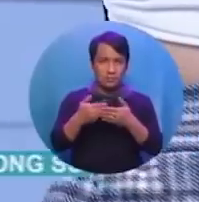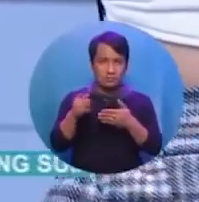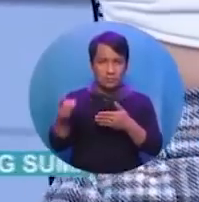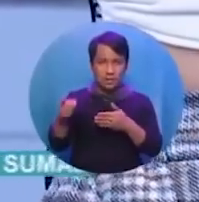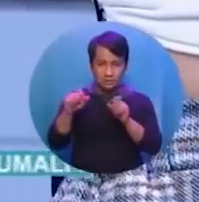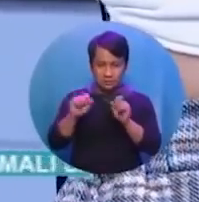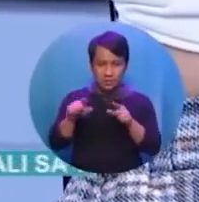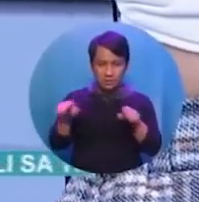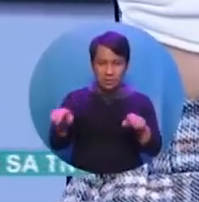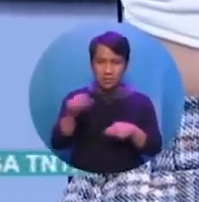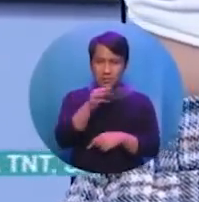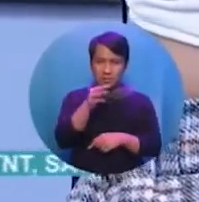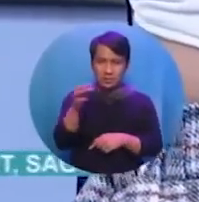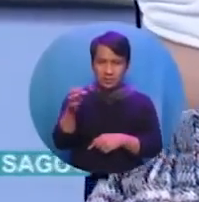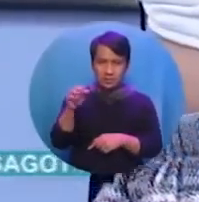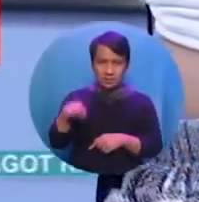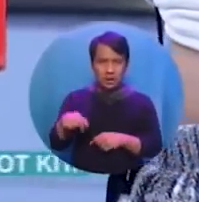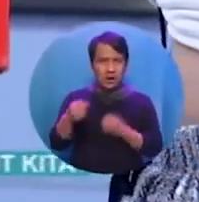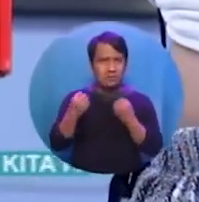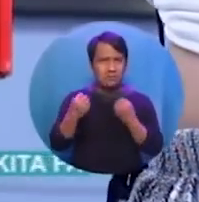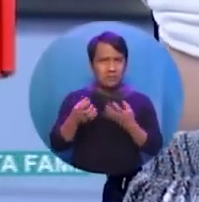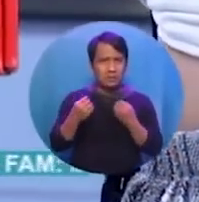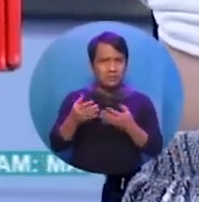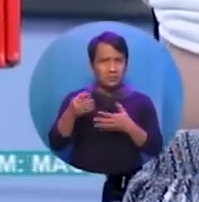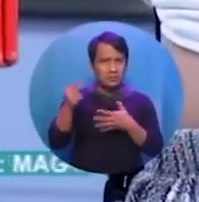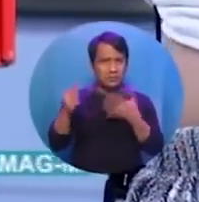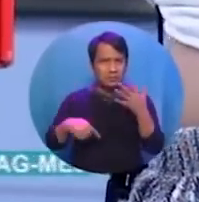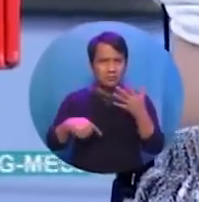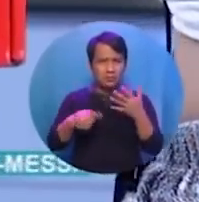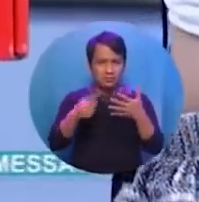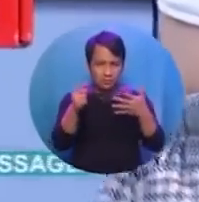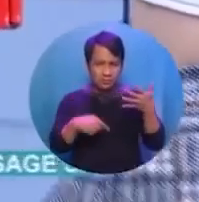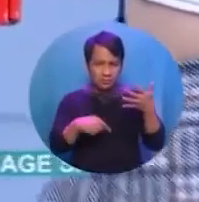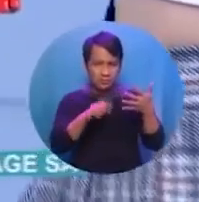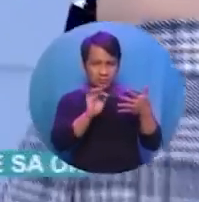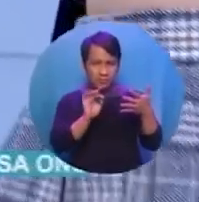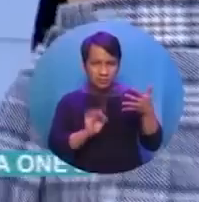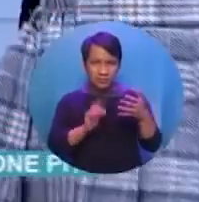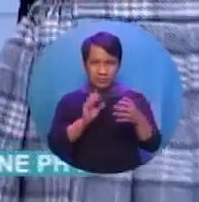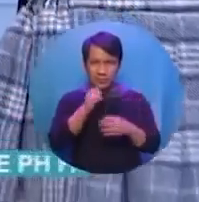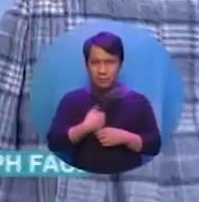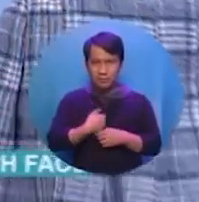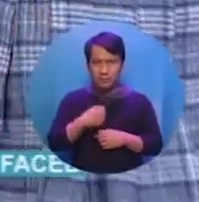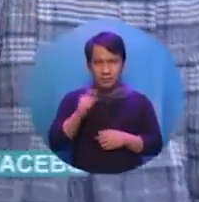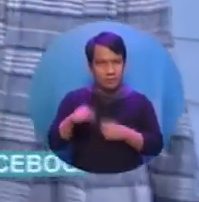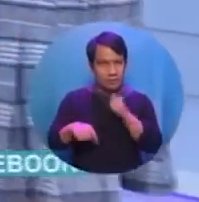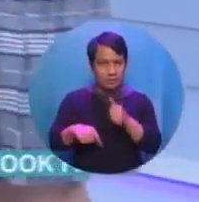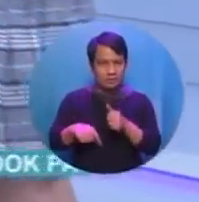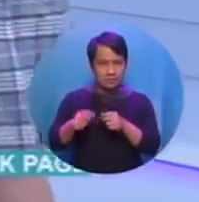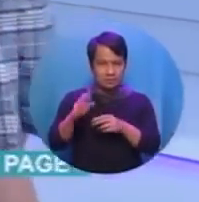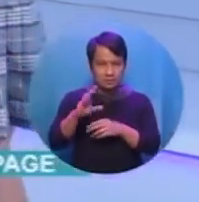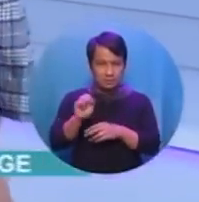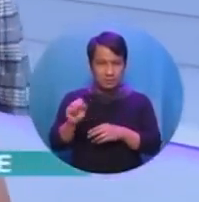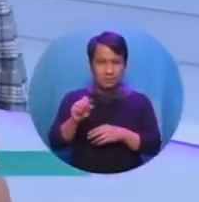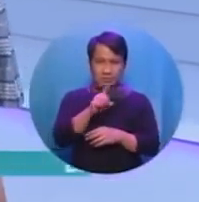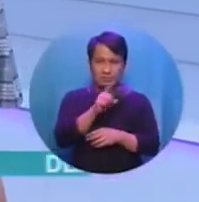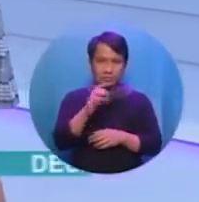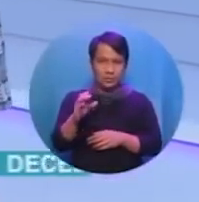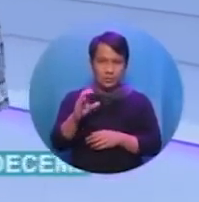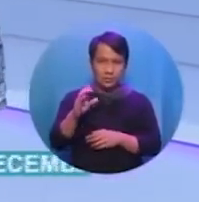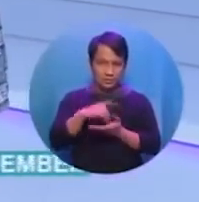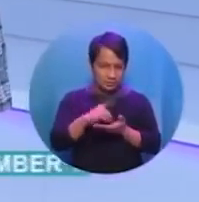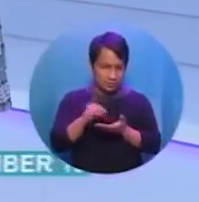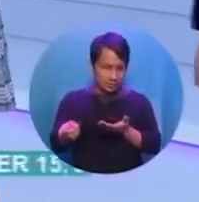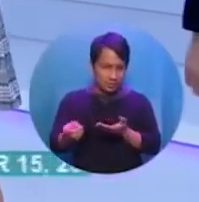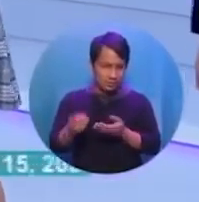dealer. 900 pesos lang po, marami ng awesome channels. Kung may lumang Digibox, hindi, kahit hindi Signal, meron agad yan 100 peso